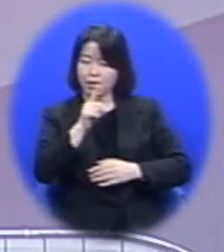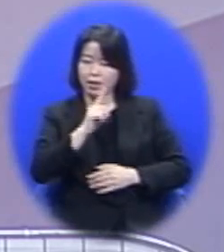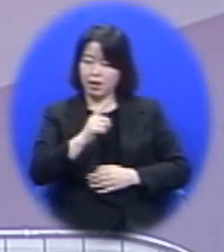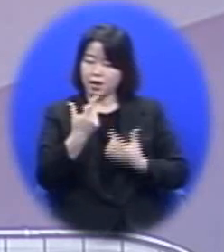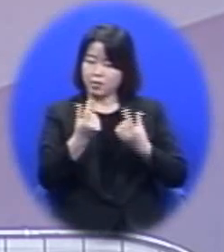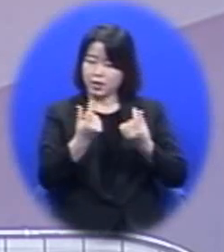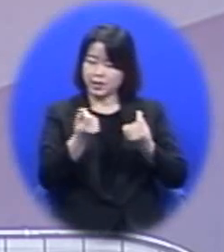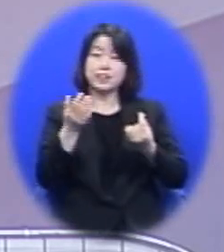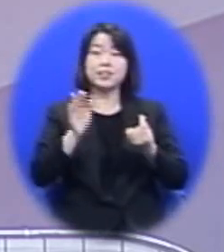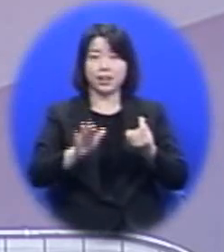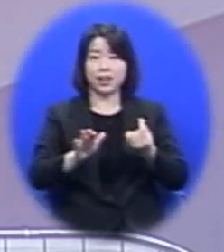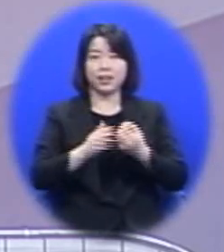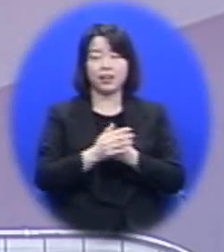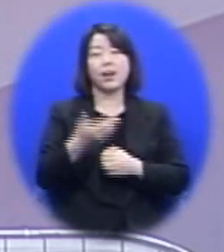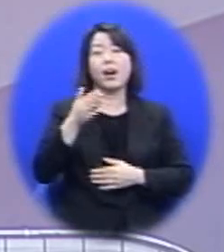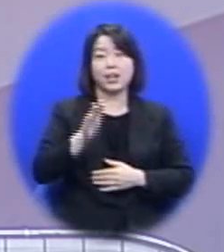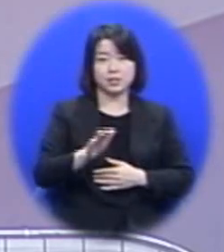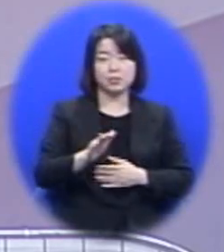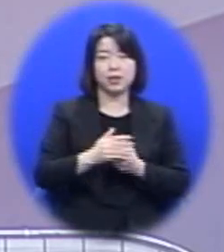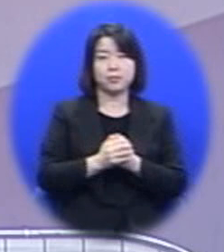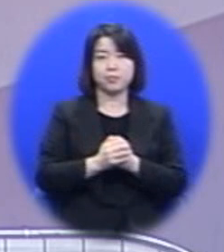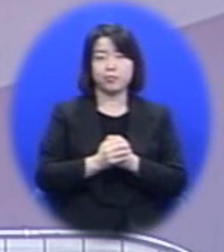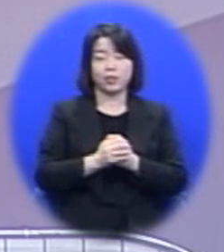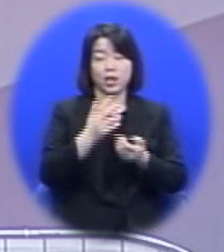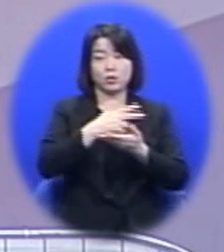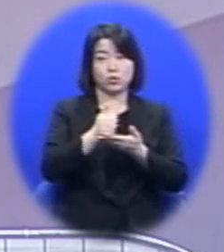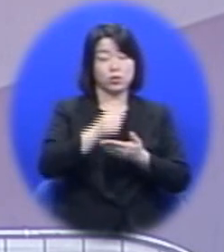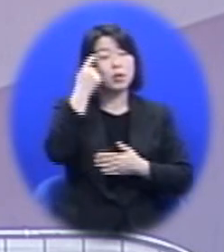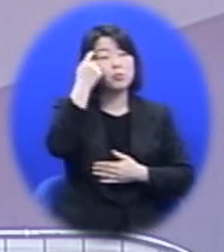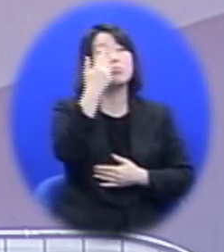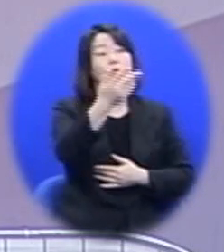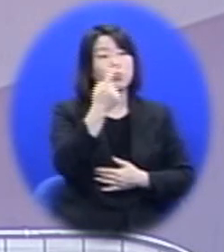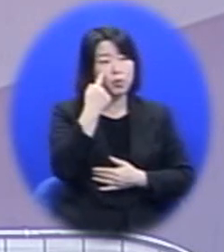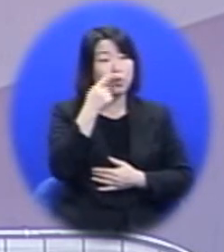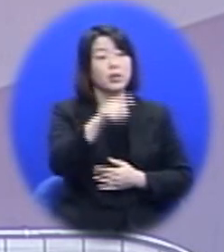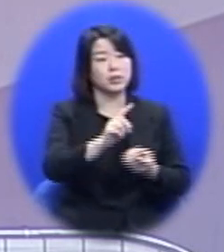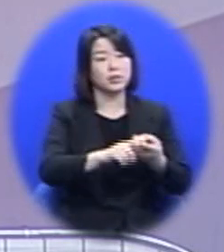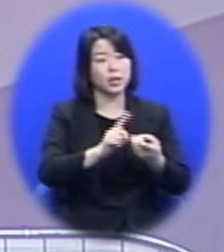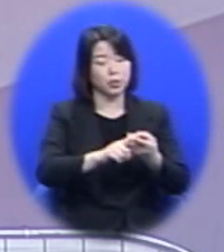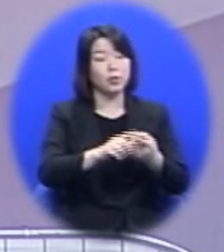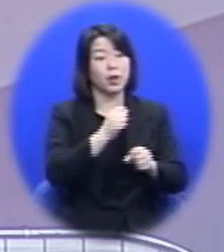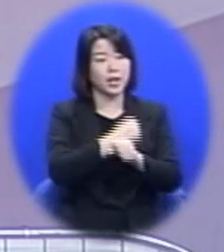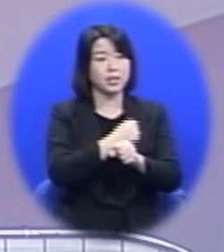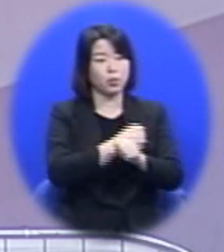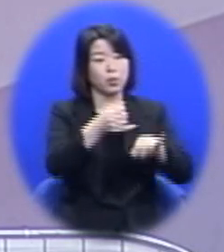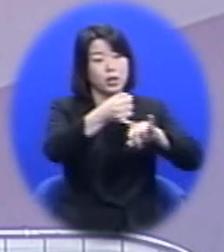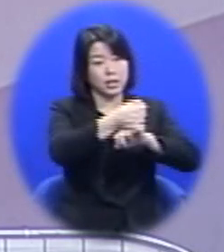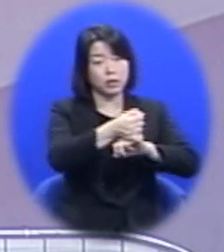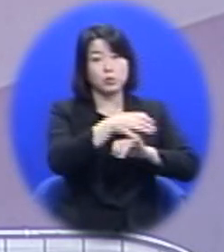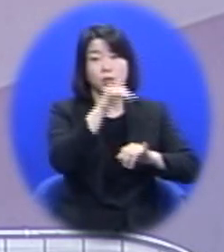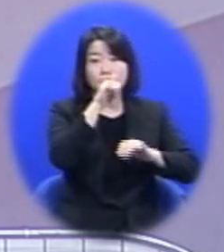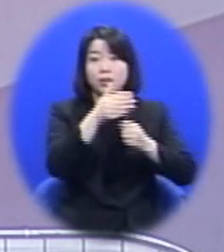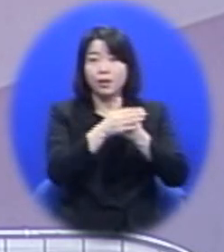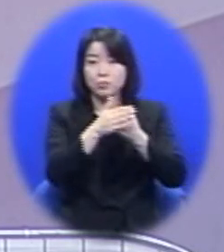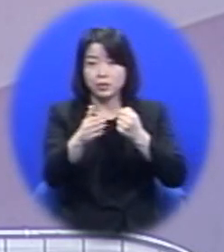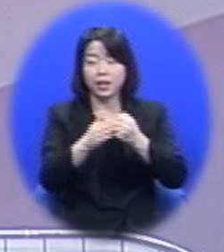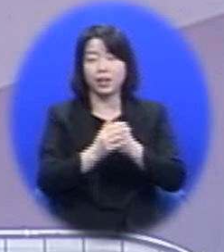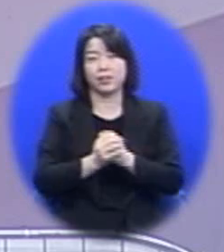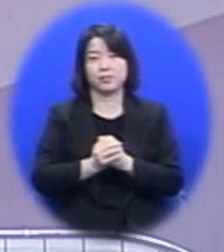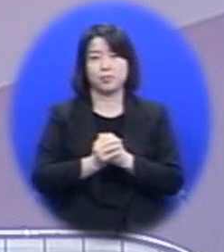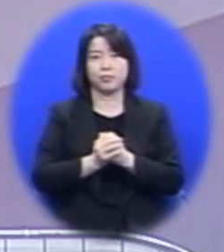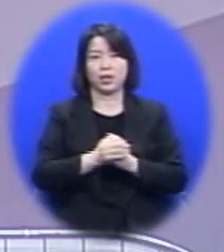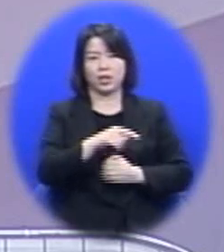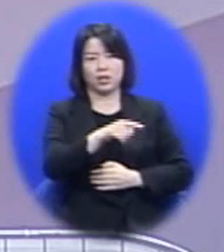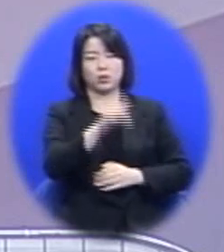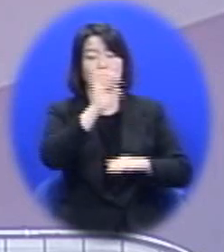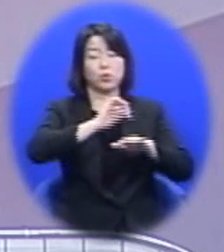것 같은데 그러나 주님께 물어보고 그대로 하겠다고 그렇게 약속은 했으니